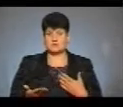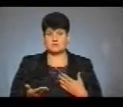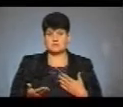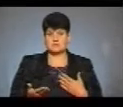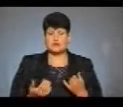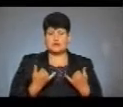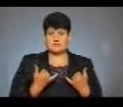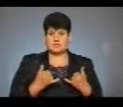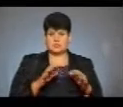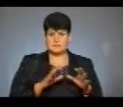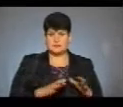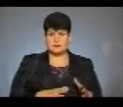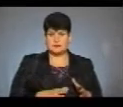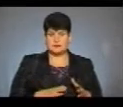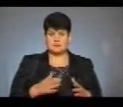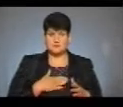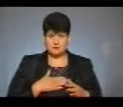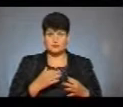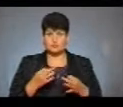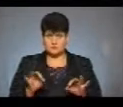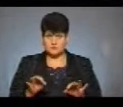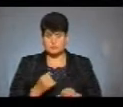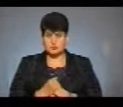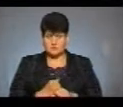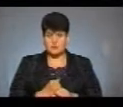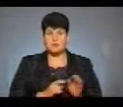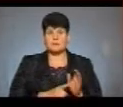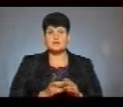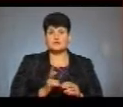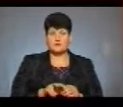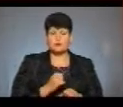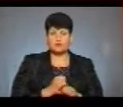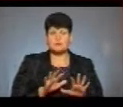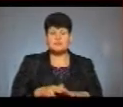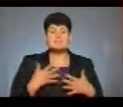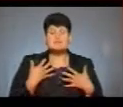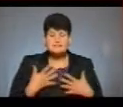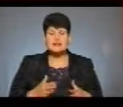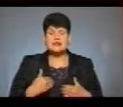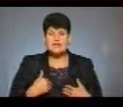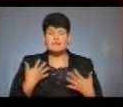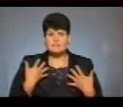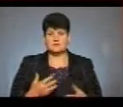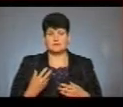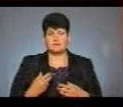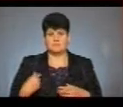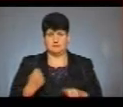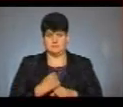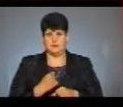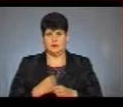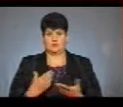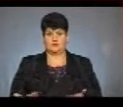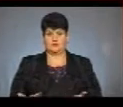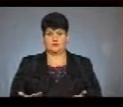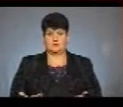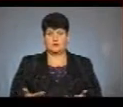за теперішнім законодавством мене допустили до роботи, я приступив на робоче місце, все, я перебуваю в трудових відносинах з роботодавцем.